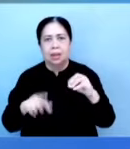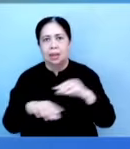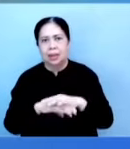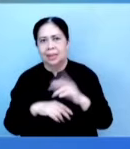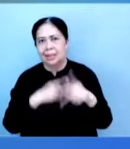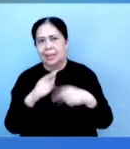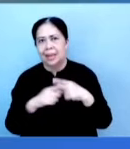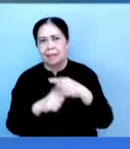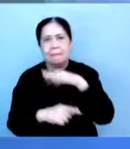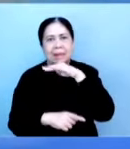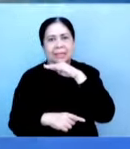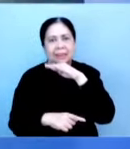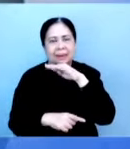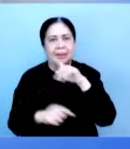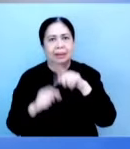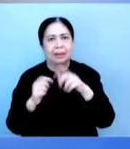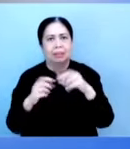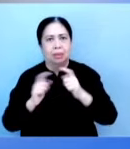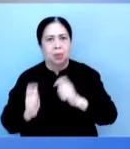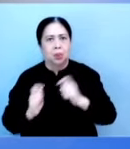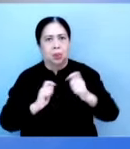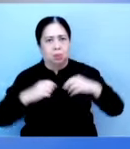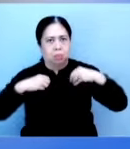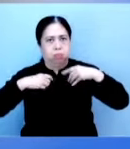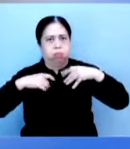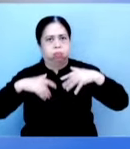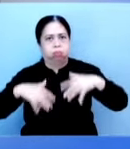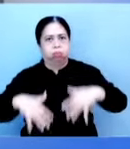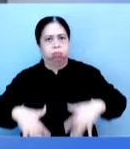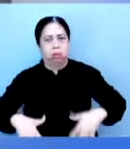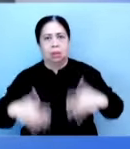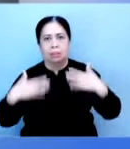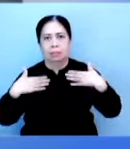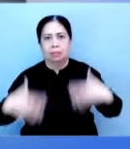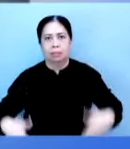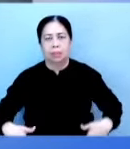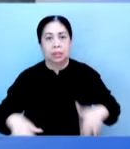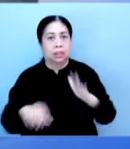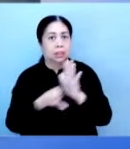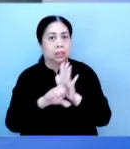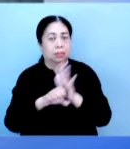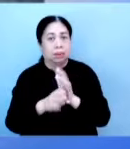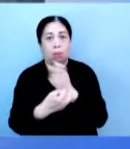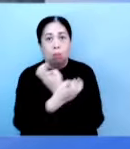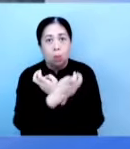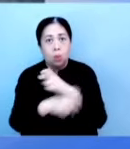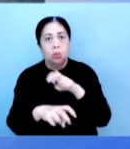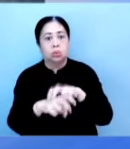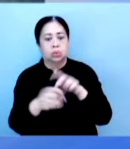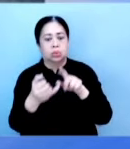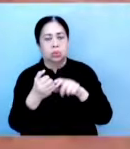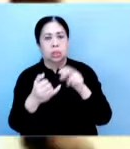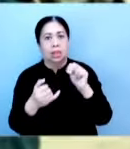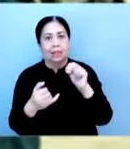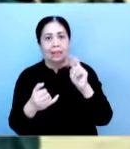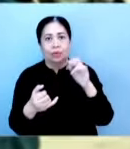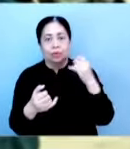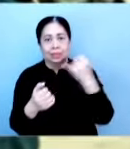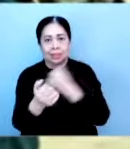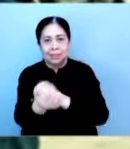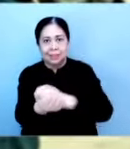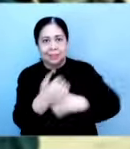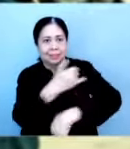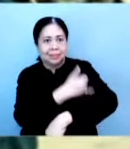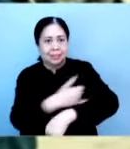bacteria na maaaring lumipat sa iba't ibang bahagi ng ating katawan katulad na laman ng ating bones ng ating mga nervous system at iba pa isa ang